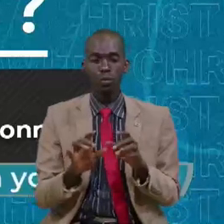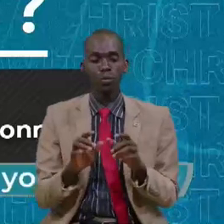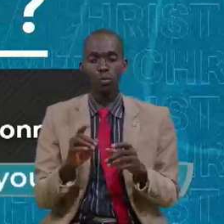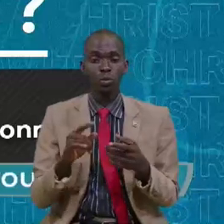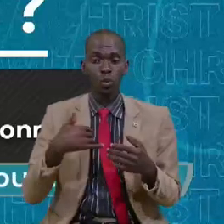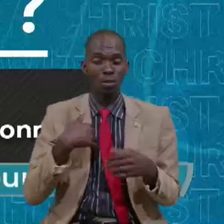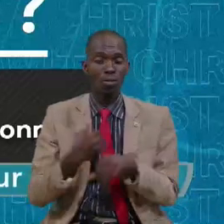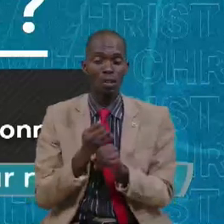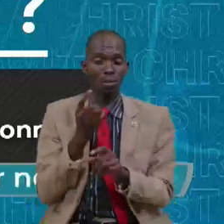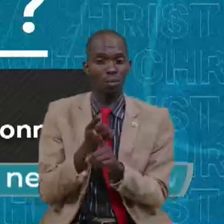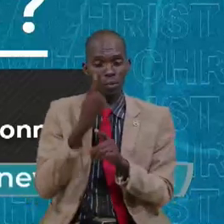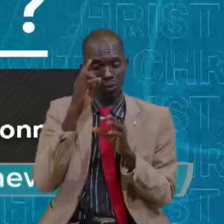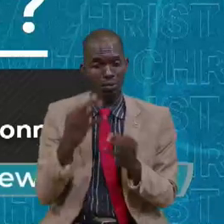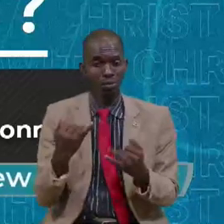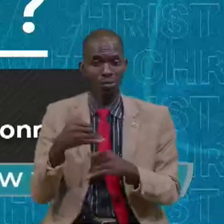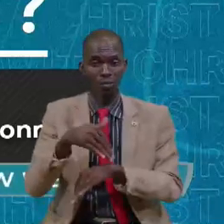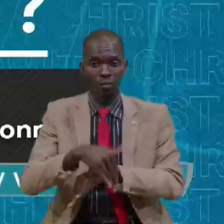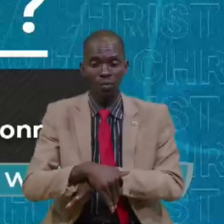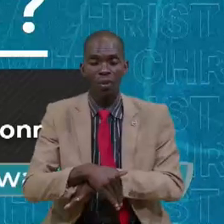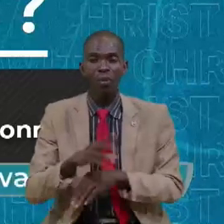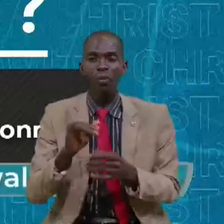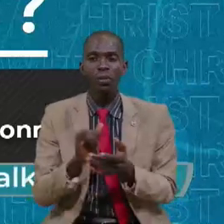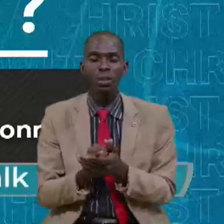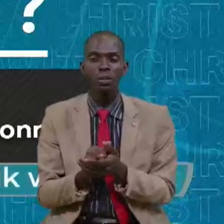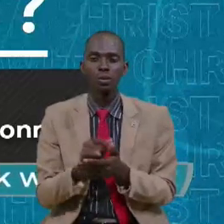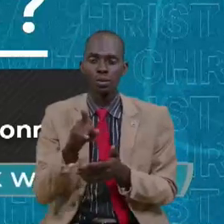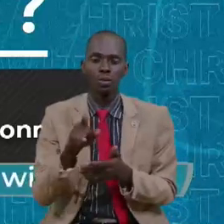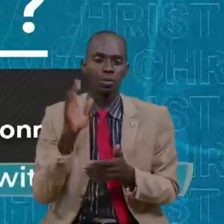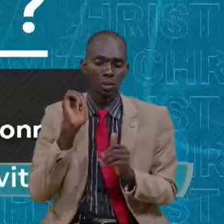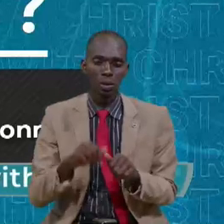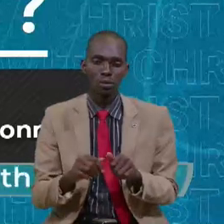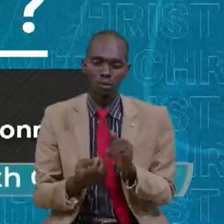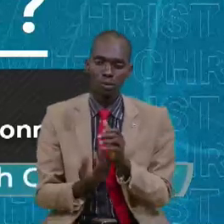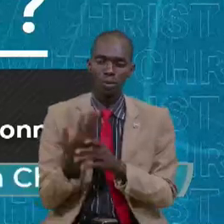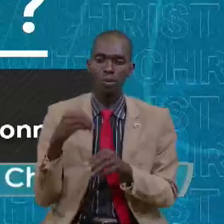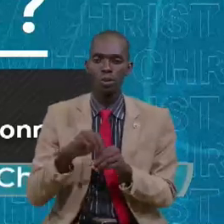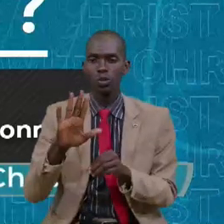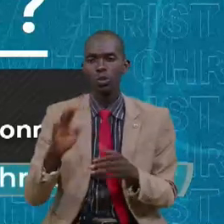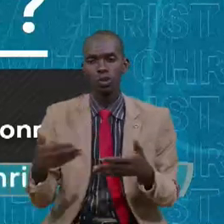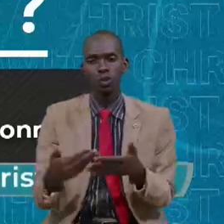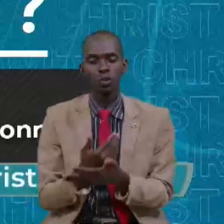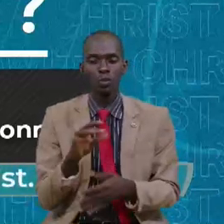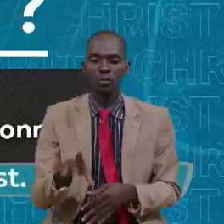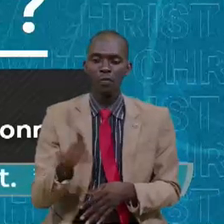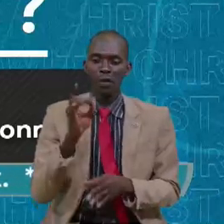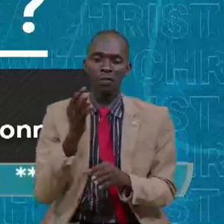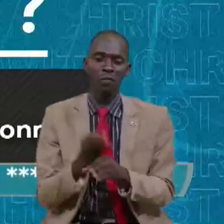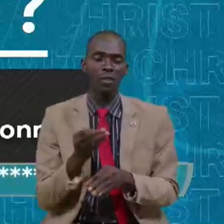qui vous conduira dans votre nouvelle marche avec le Seigneur.